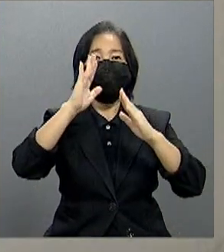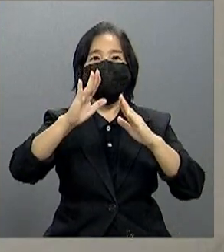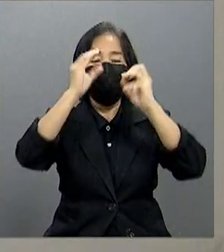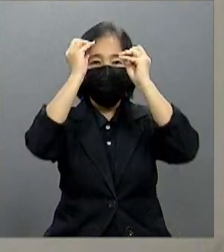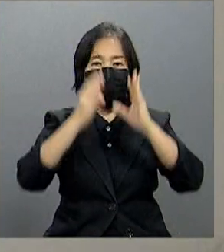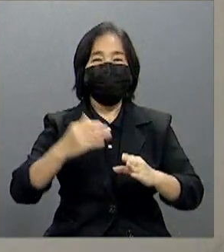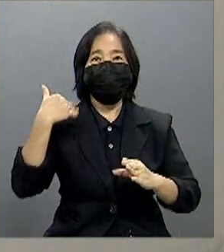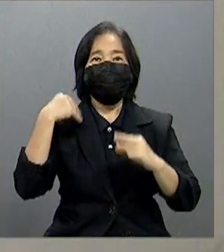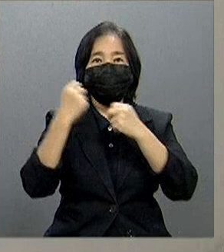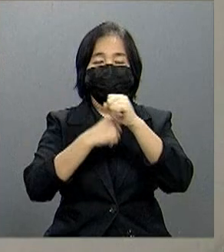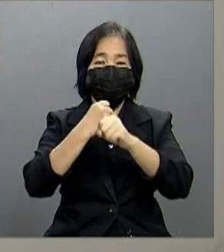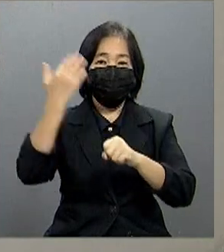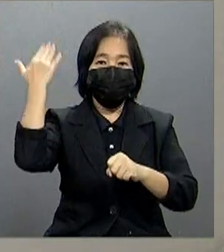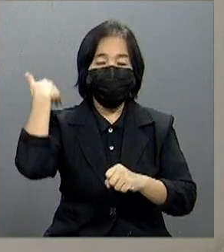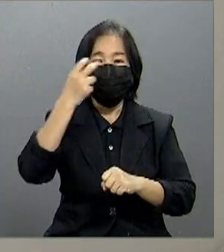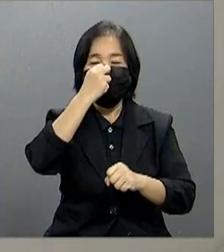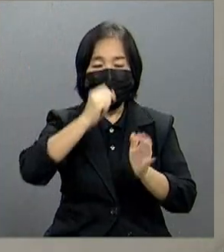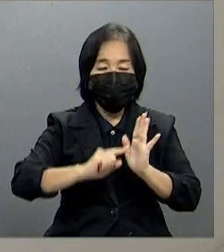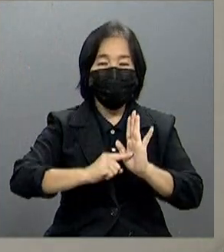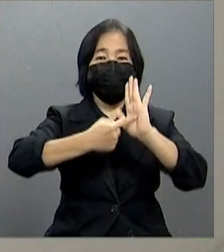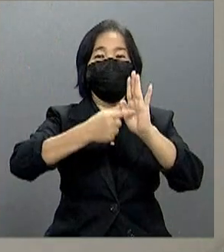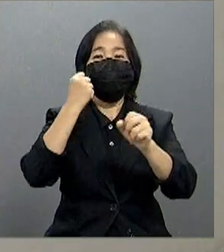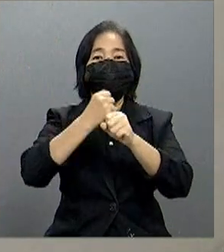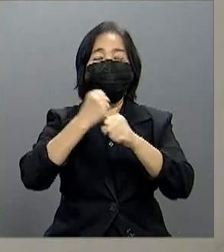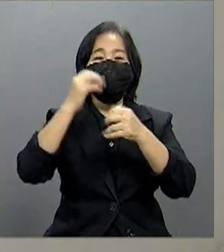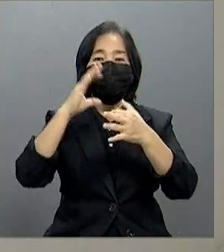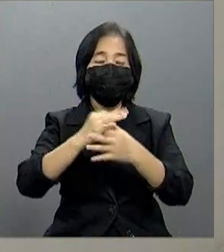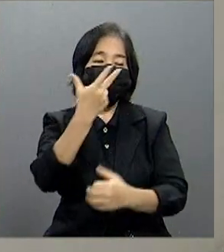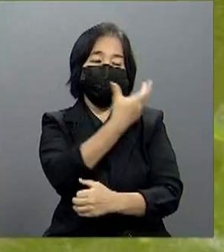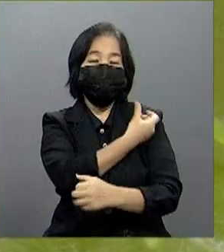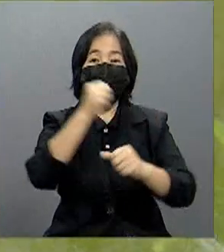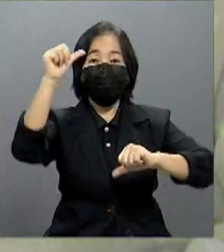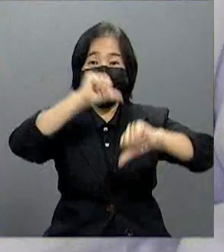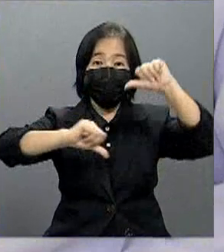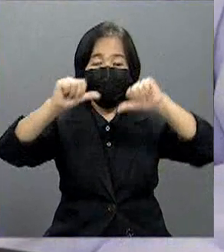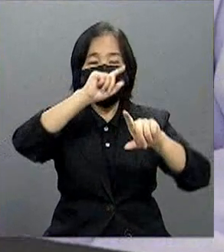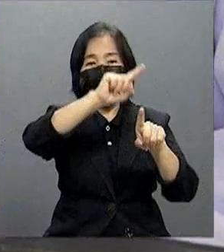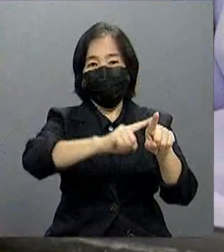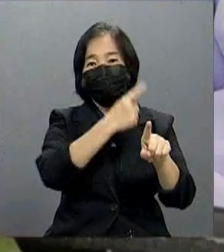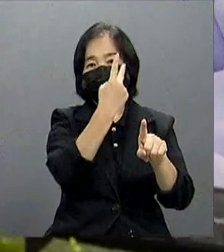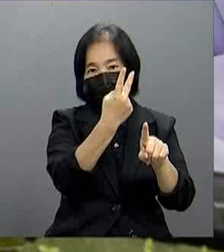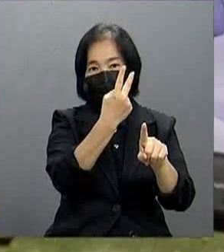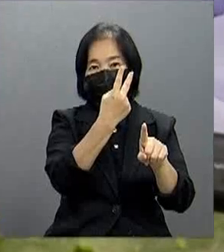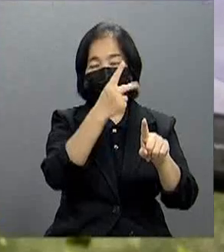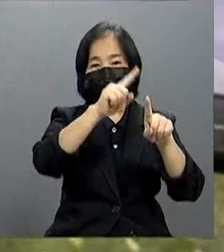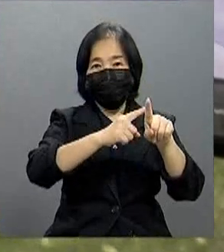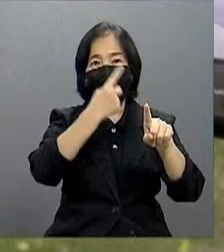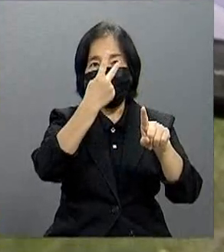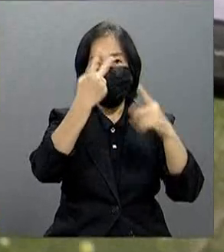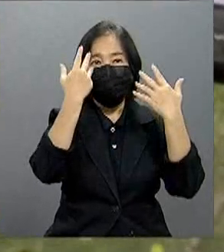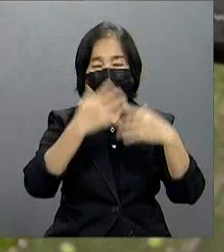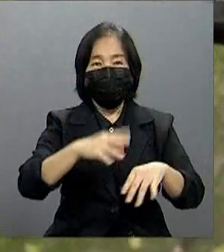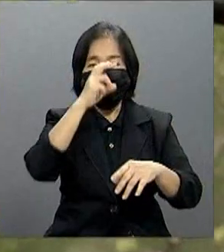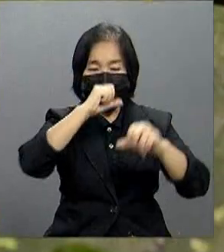จะทำตัวต้นแบบของวัคซีนได้ตั้งแต่ประมาณช่วงกุมภาพันธ์นะครับ2019นะครับตั้งแต่มีการระบาดเลยน